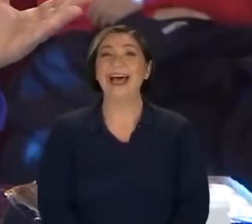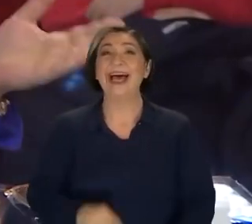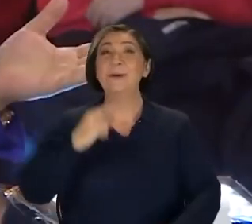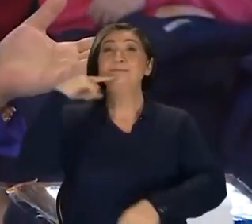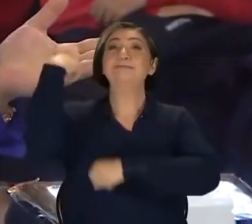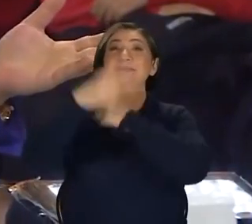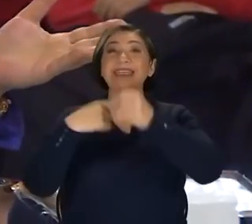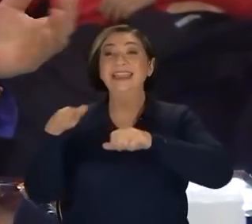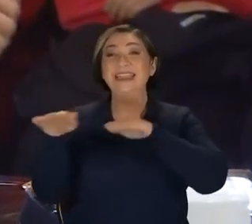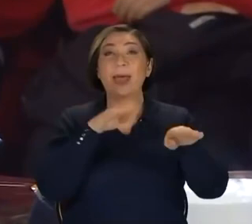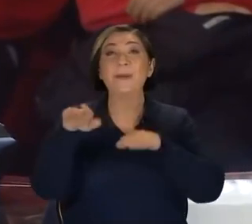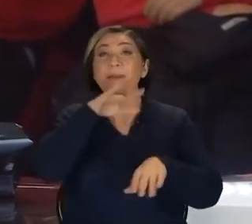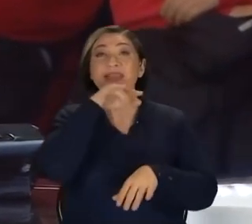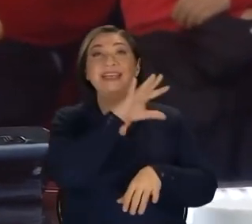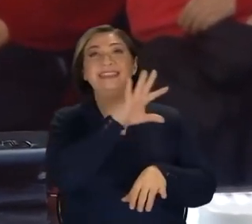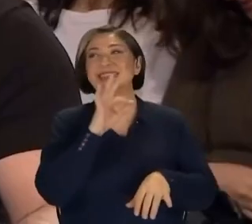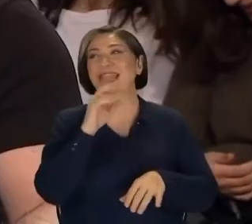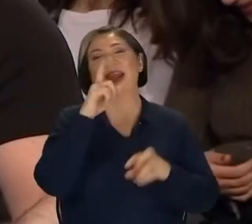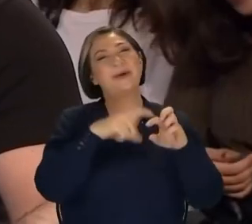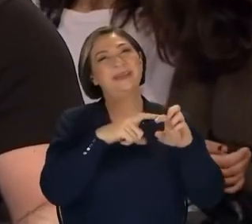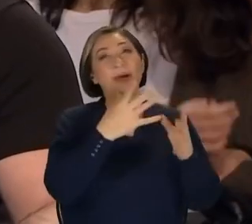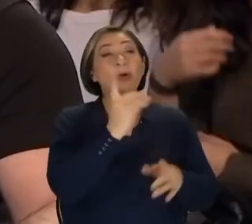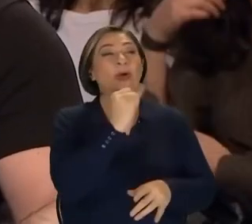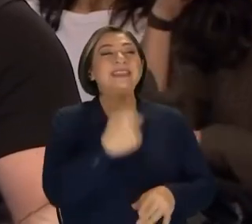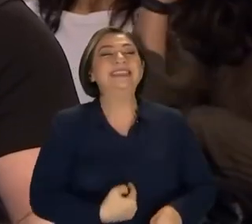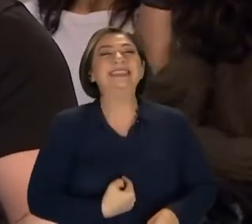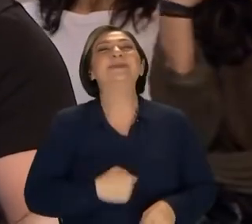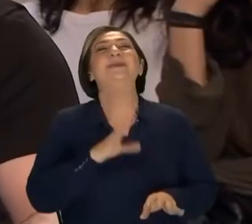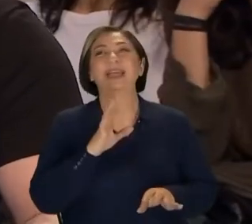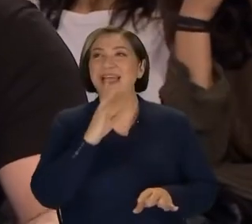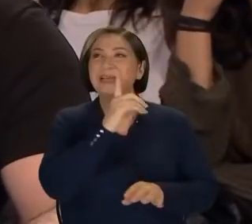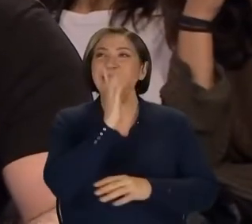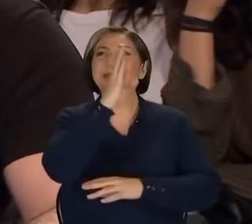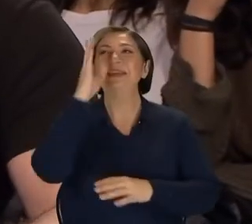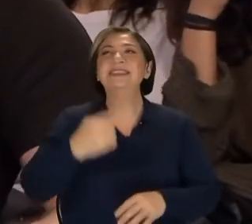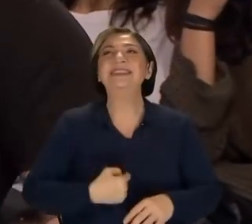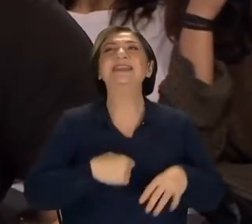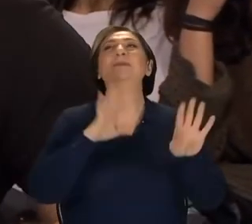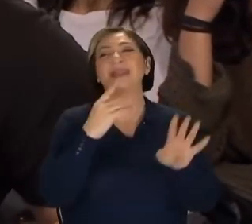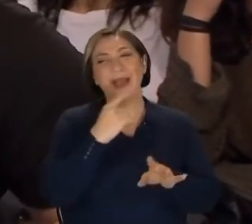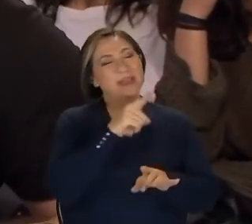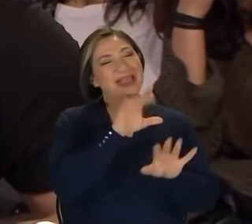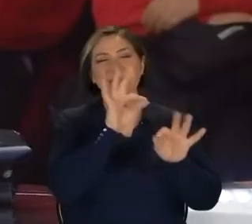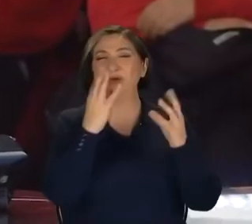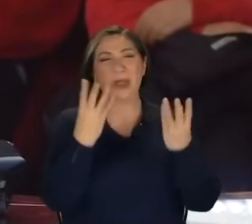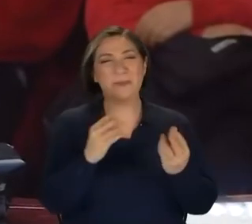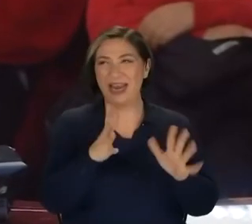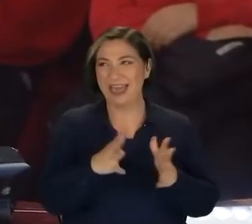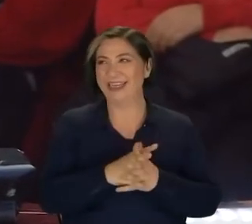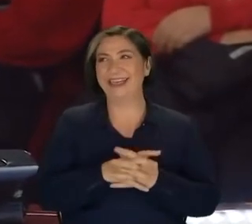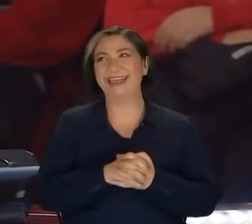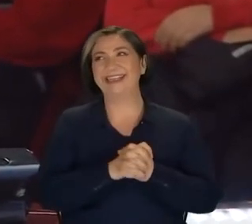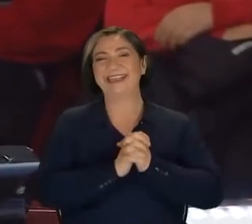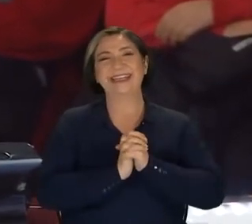ertesi sene depremde araya bir yerli daha koymuşlar kötü hissetmesin evet. diye. Kendini gurbette hissetme evet. diye Beyazıt.